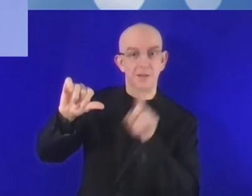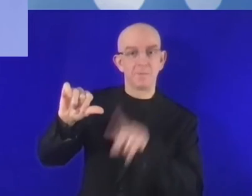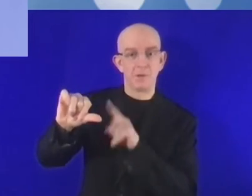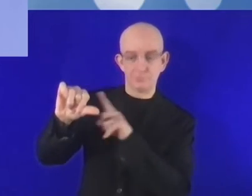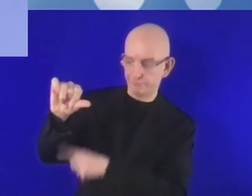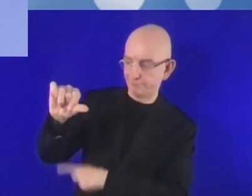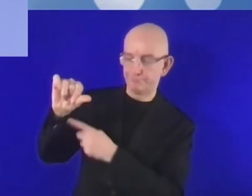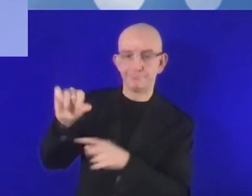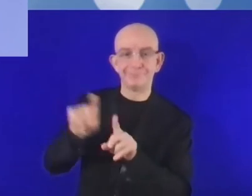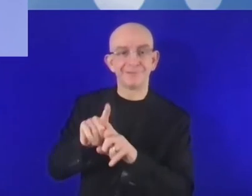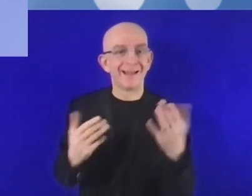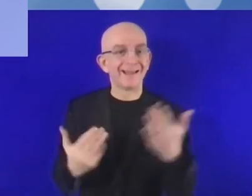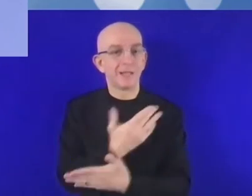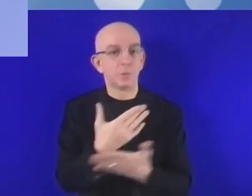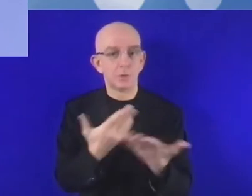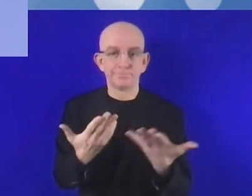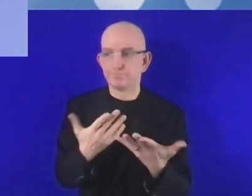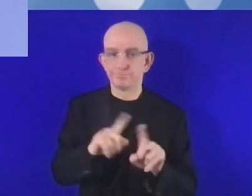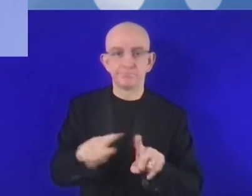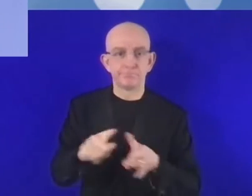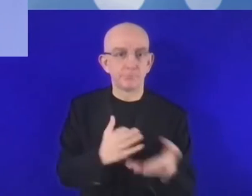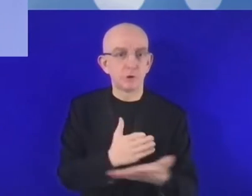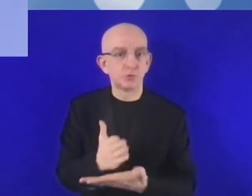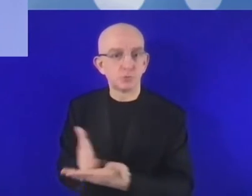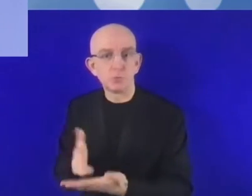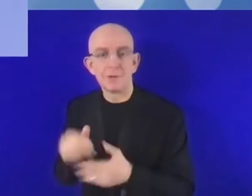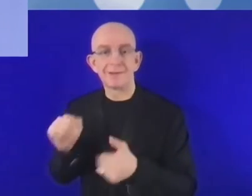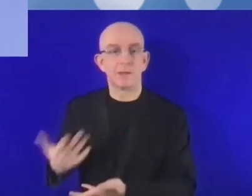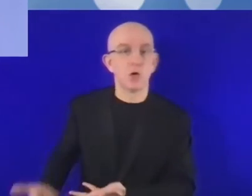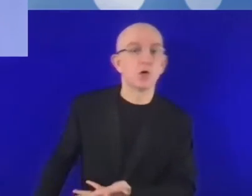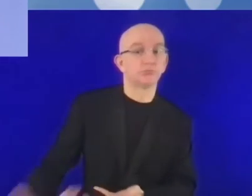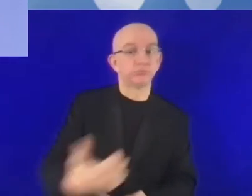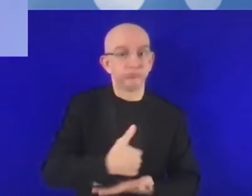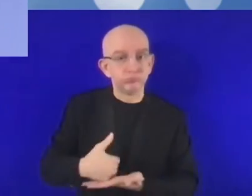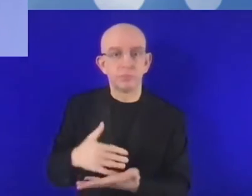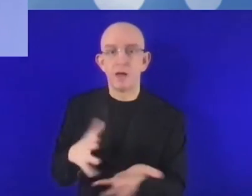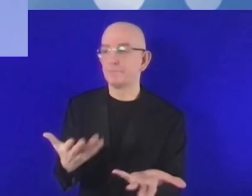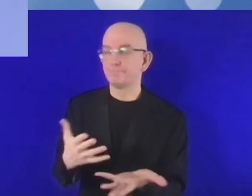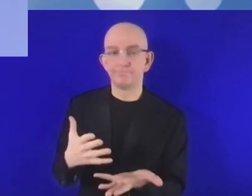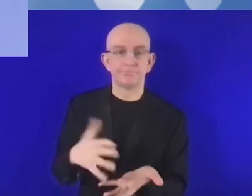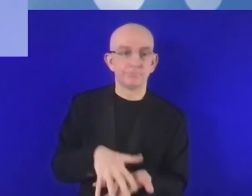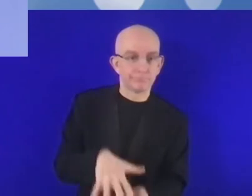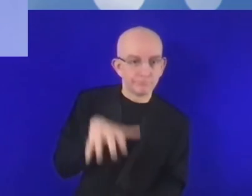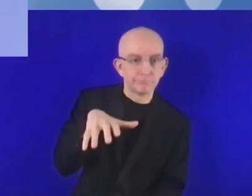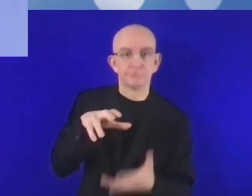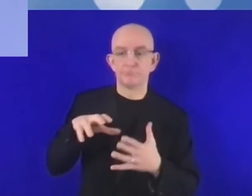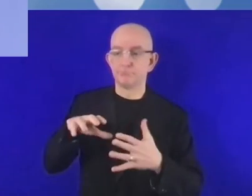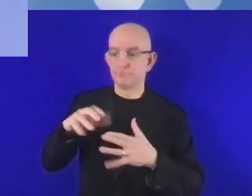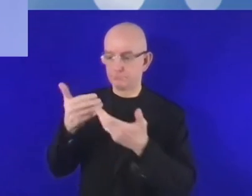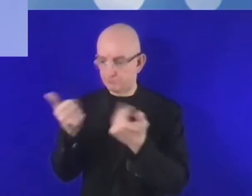настоящим богатством. И нам нужны ресурсы, инструменты, которые позволят нам